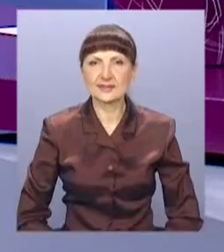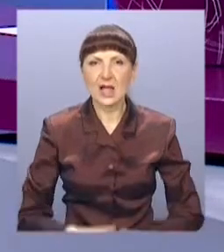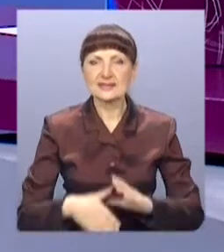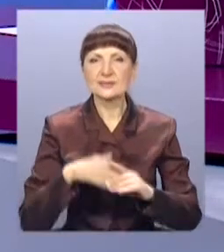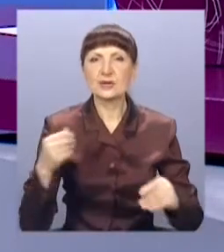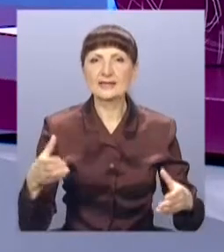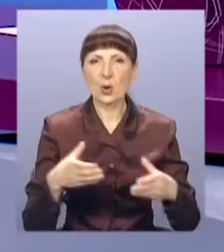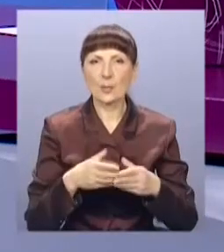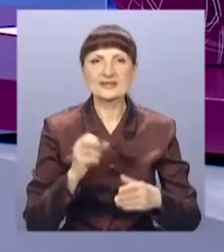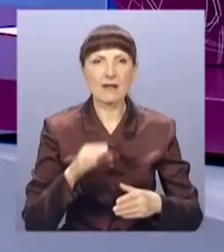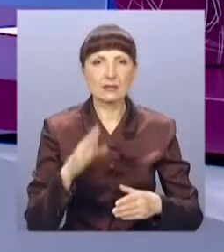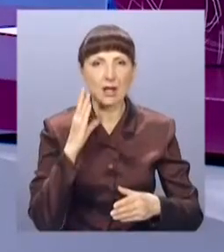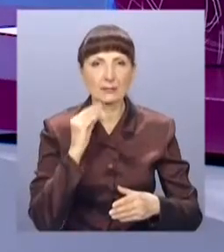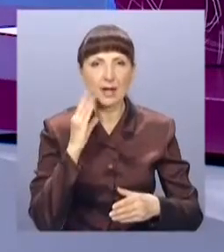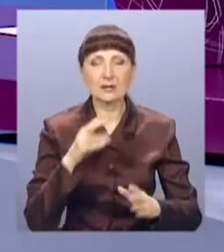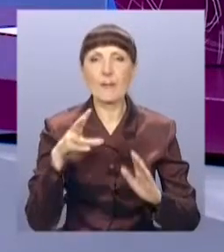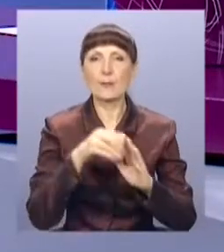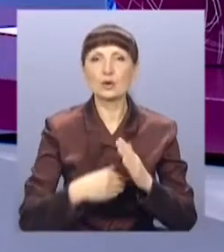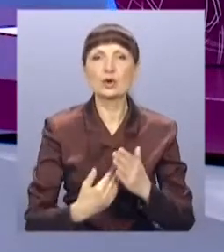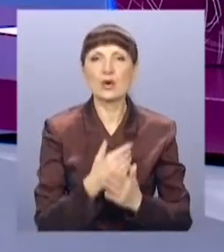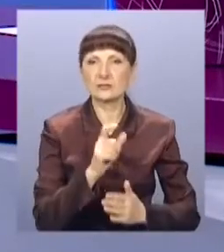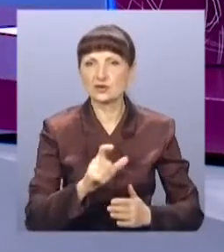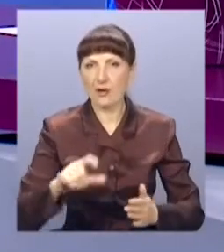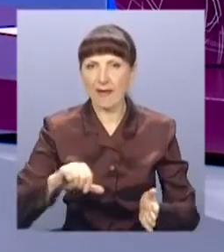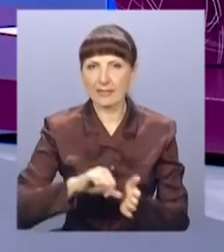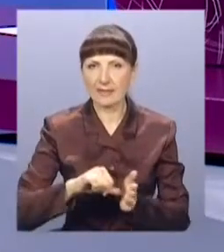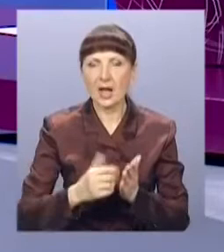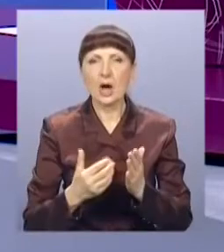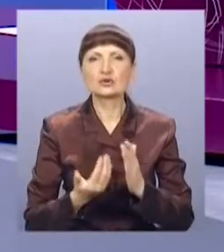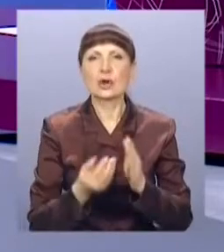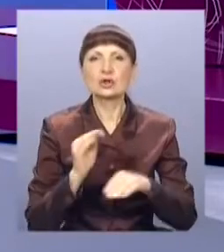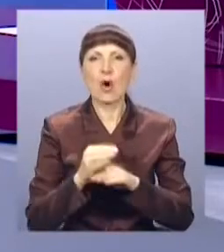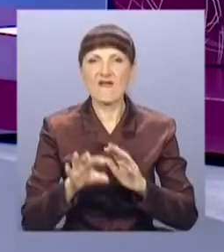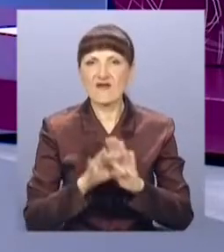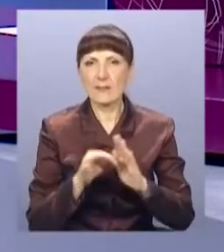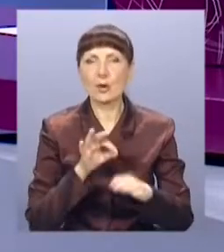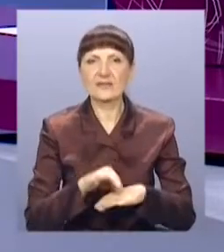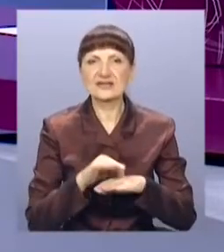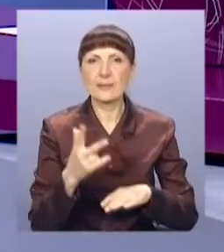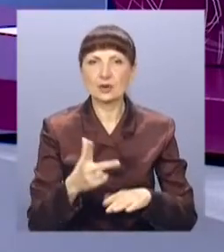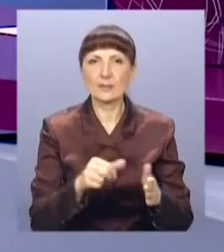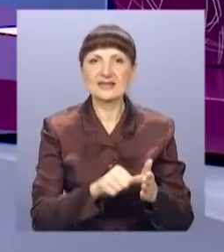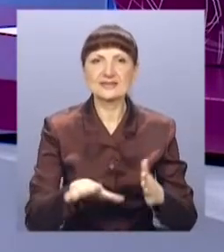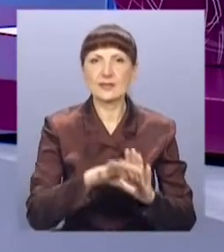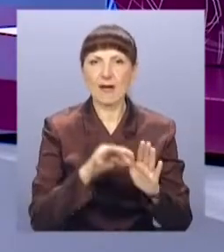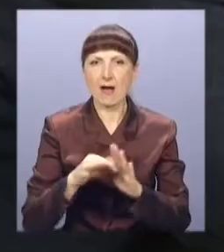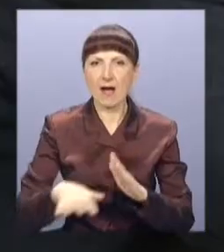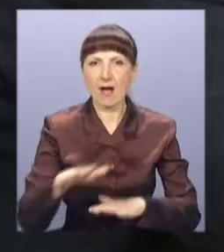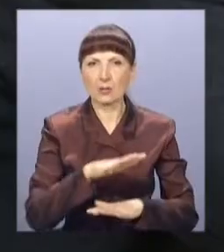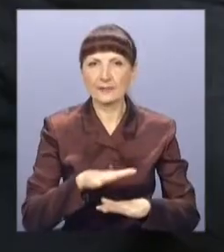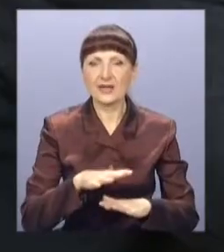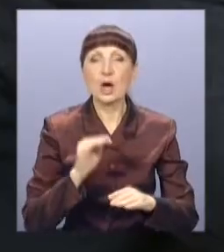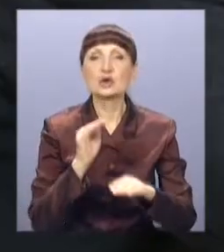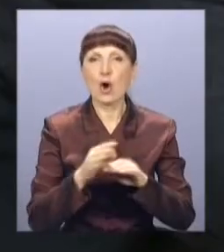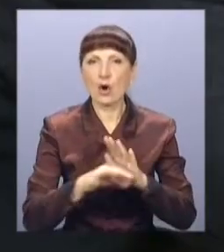Депутатский корпус Маслихата Алматы пополнился новыми членами. До выборы кандидатов проводились по трем избирательным округам. До голосования